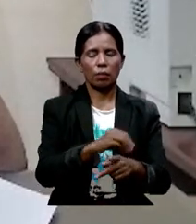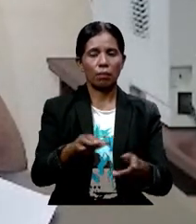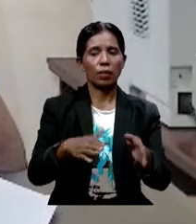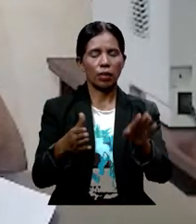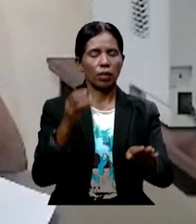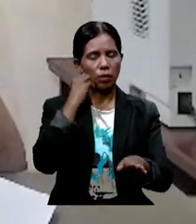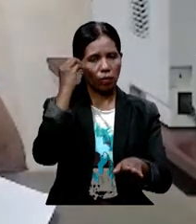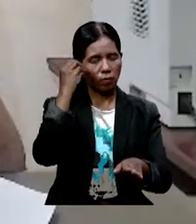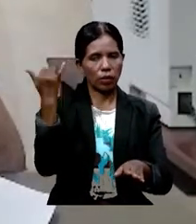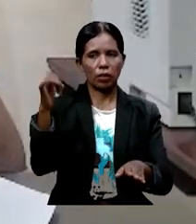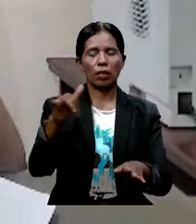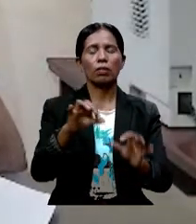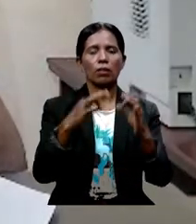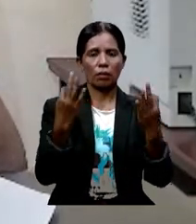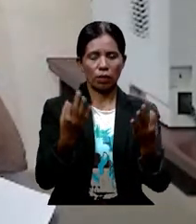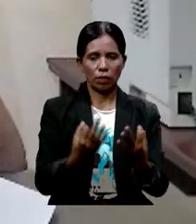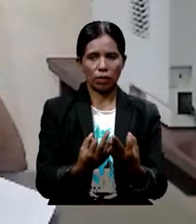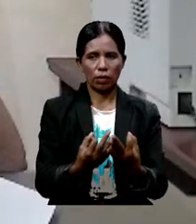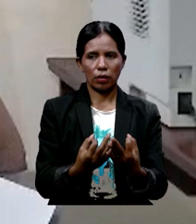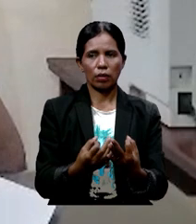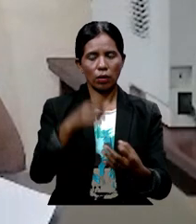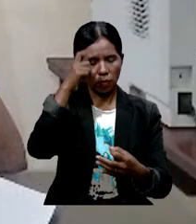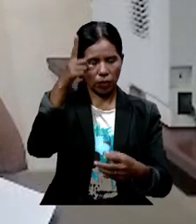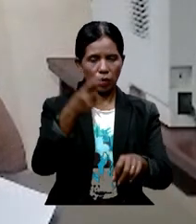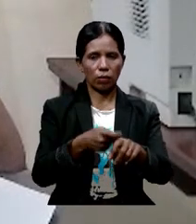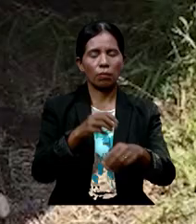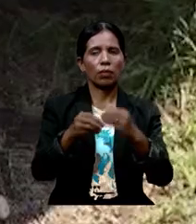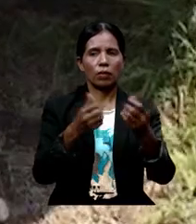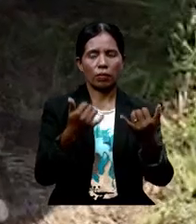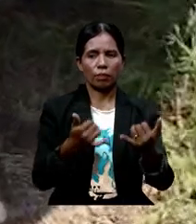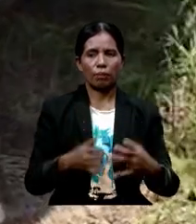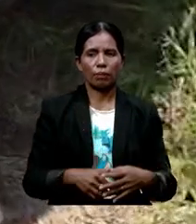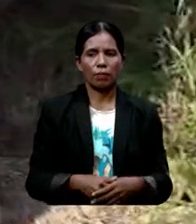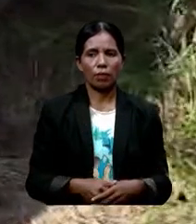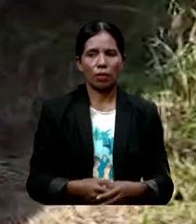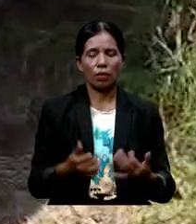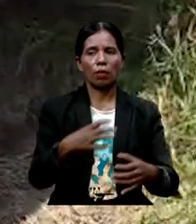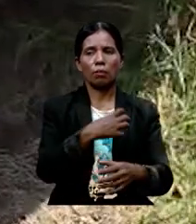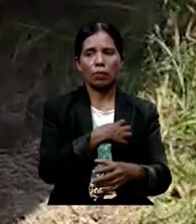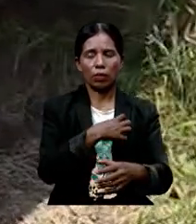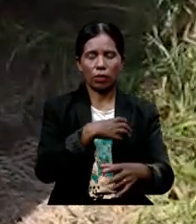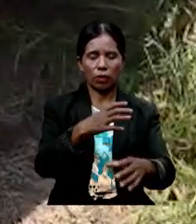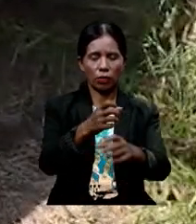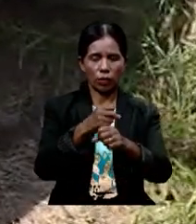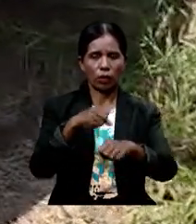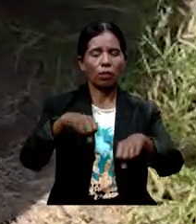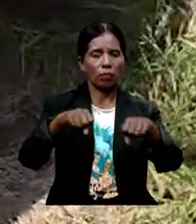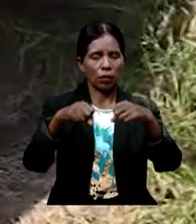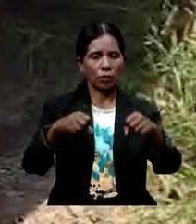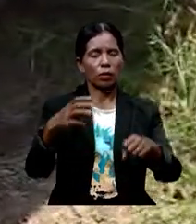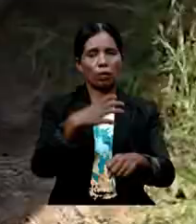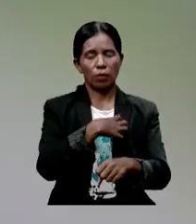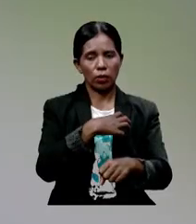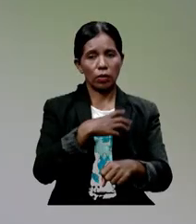ini nawa sira familia mos sira komprende pasit sang itu asiden tini. Dadang ne polisi asigura ona motorizada iha komando pentel